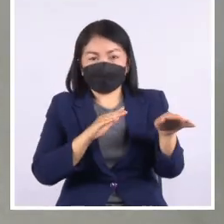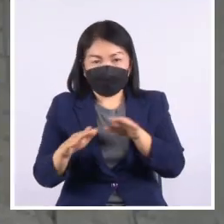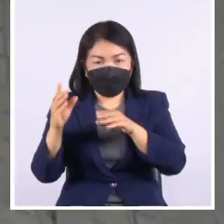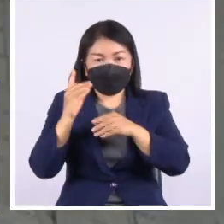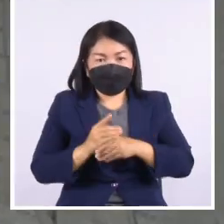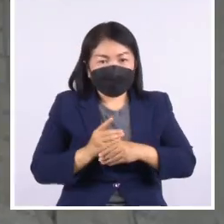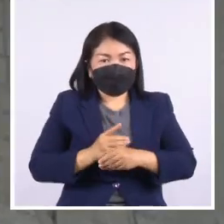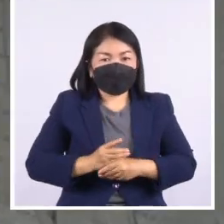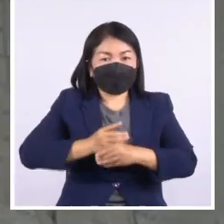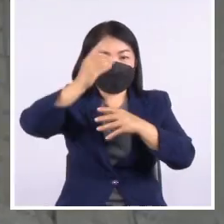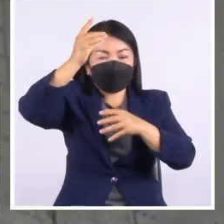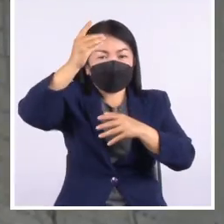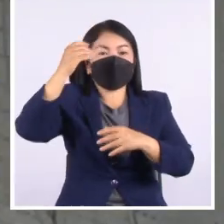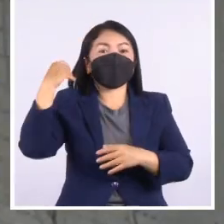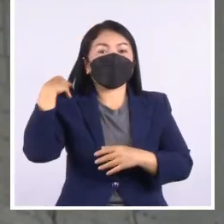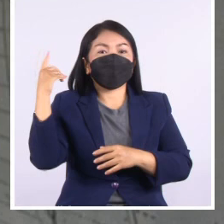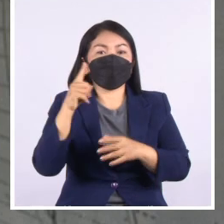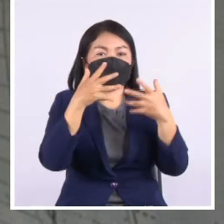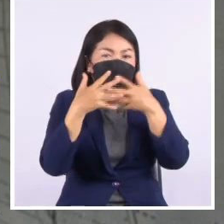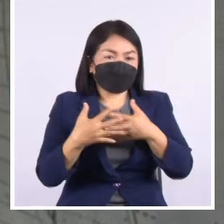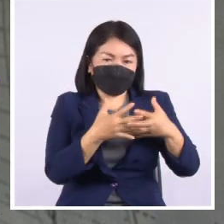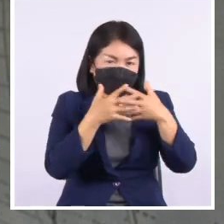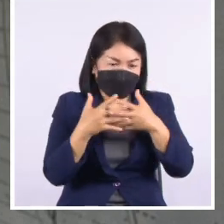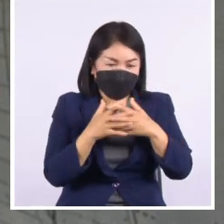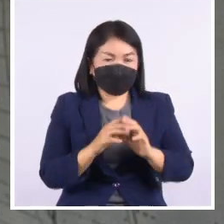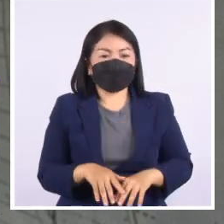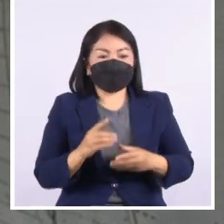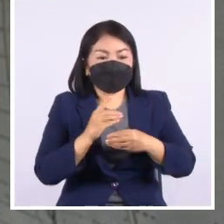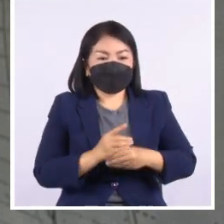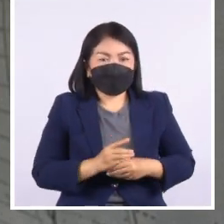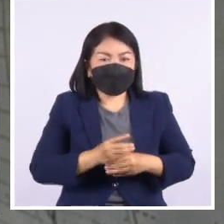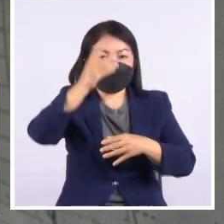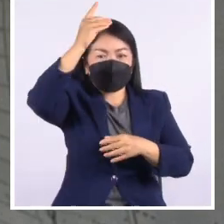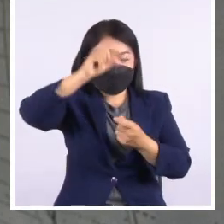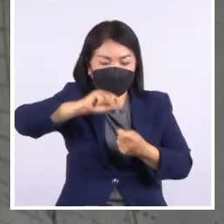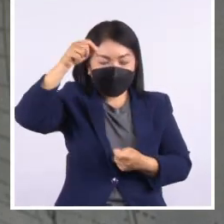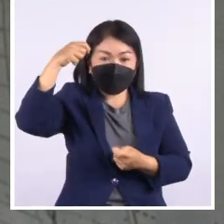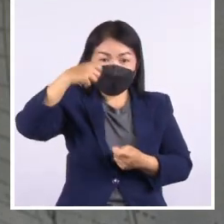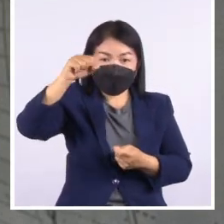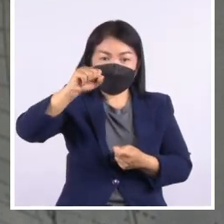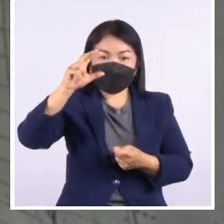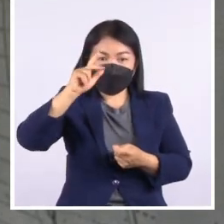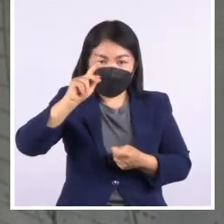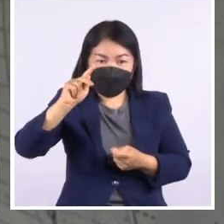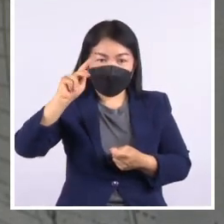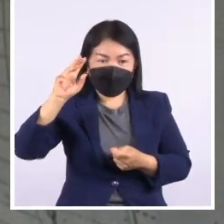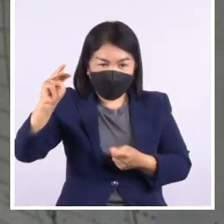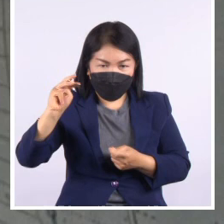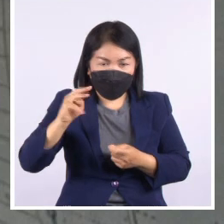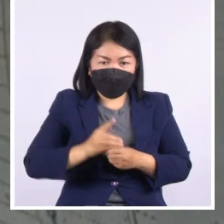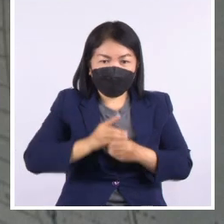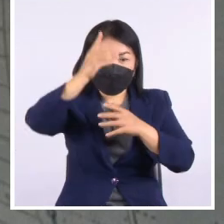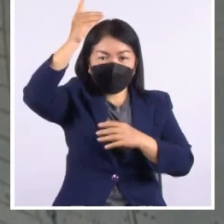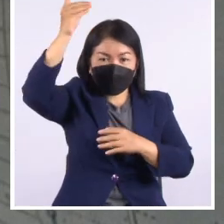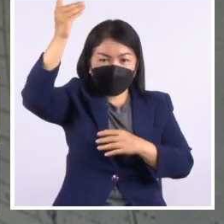ล่อยในเมืองโบกาชิก้าในรัฐเท็กซัสจรวดทะยานขึ้นไปบนความสูง10กิโลเมตรตามแผนก่อนจะร่อนลงมาจอดบนแท่นจอดอย่